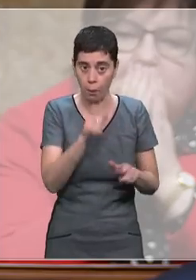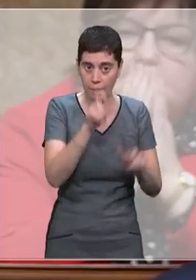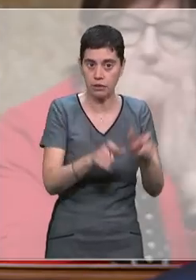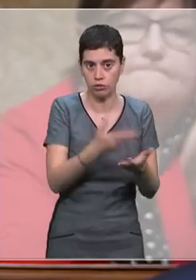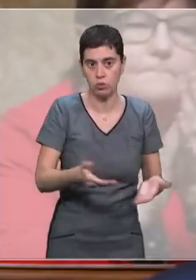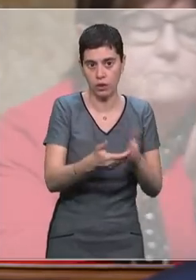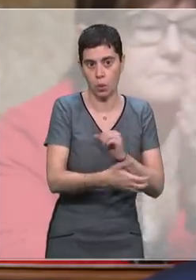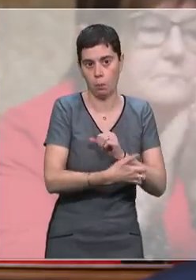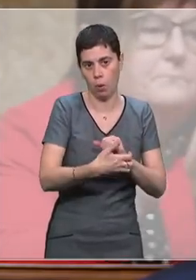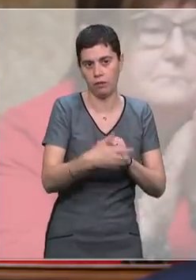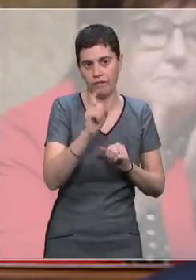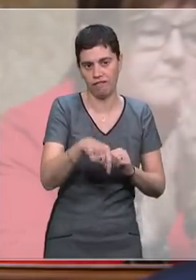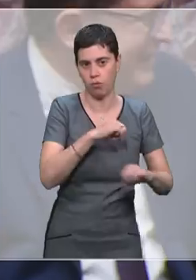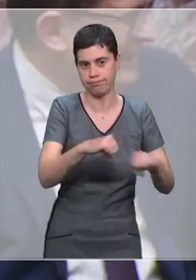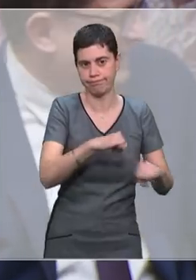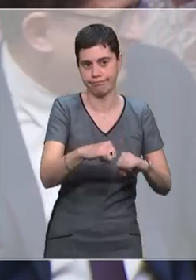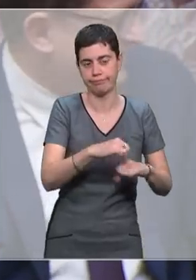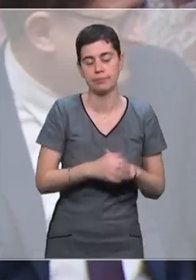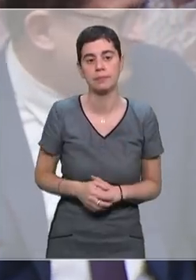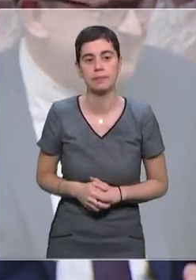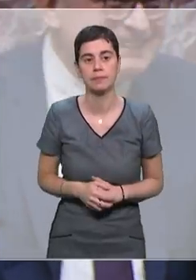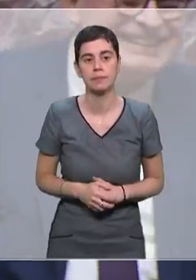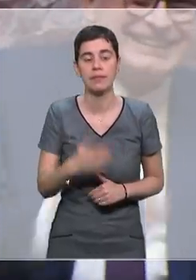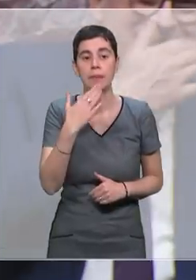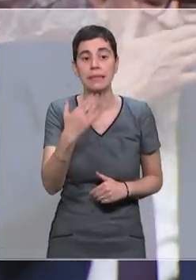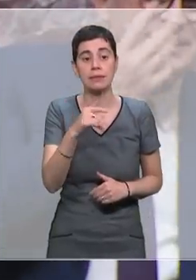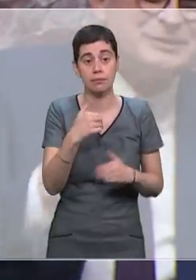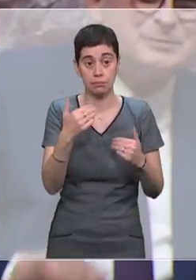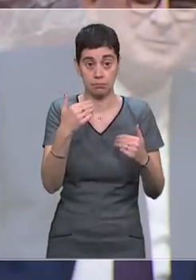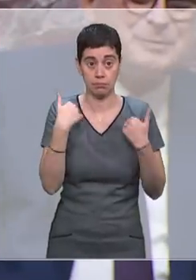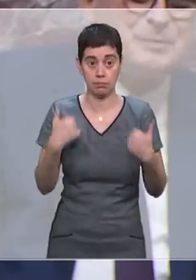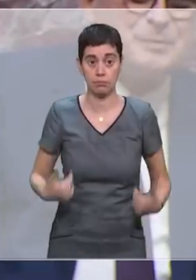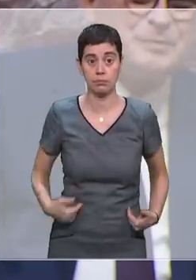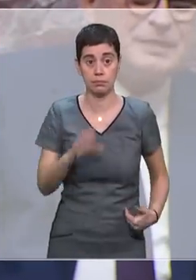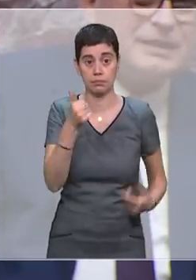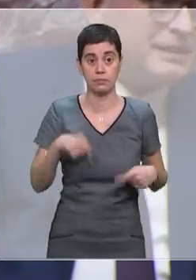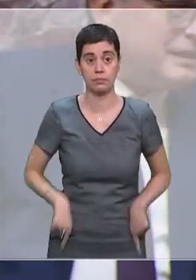pauvres. Je vous remercie, Madame la Première ministre.